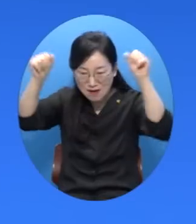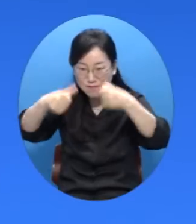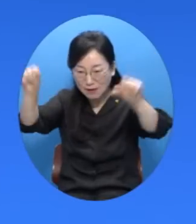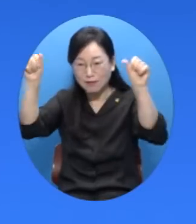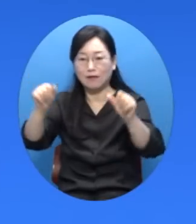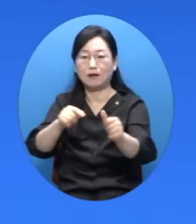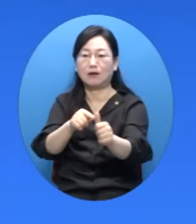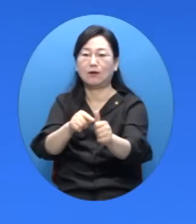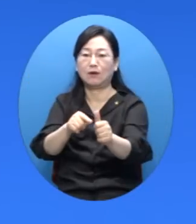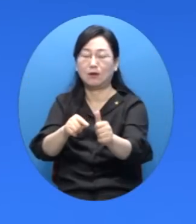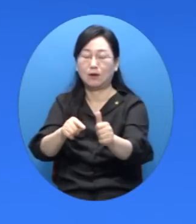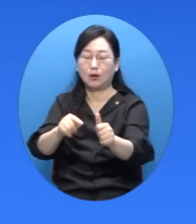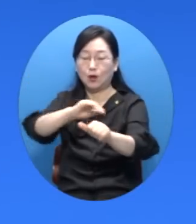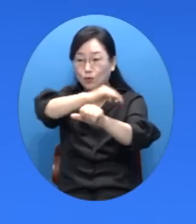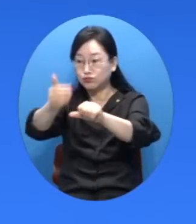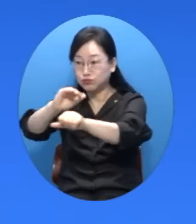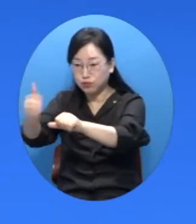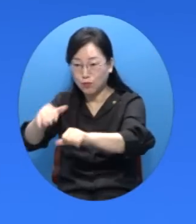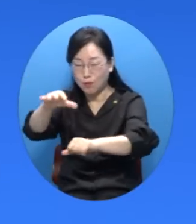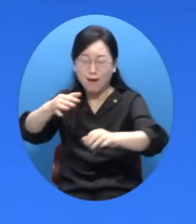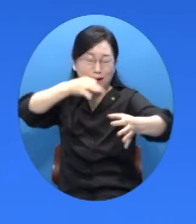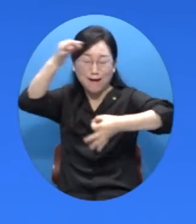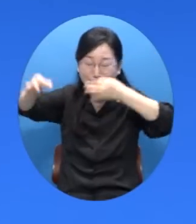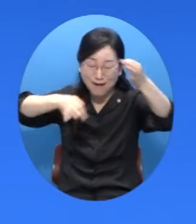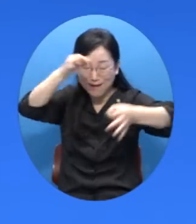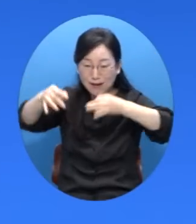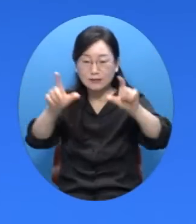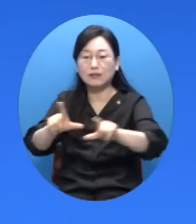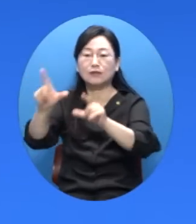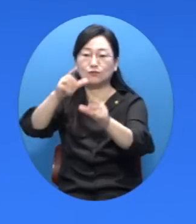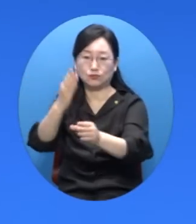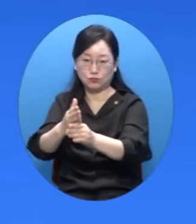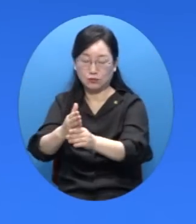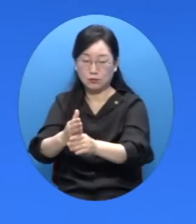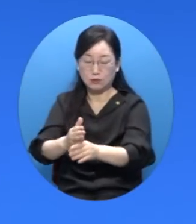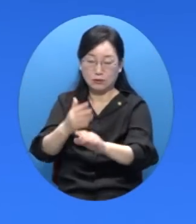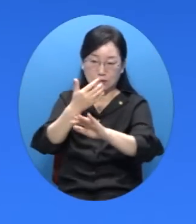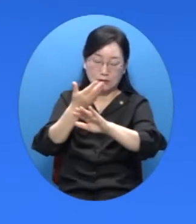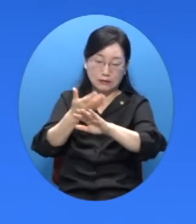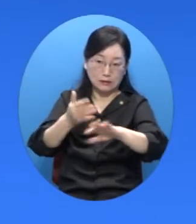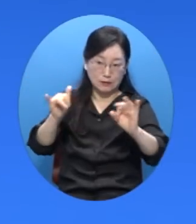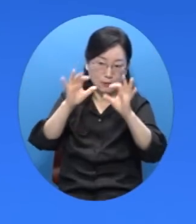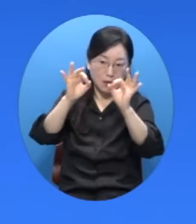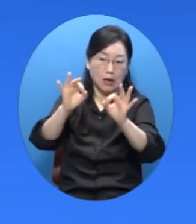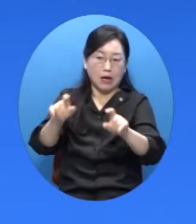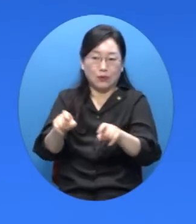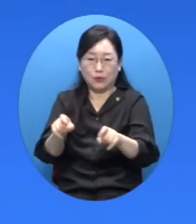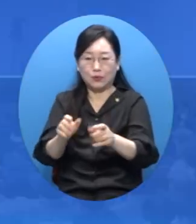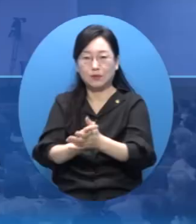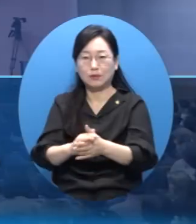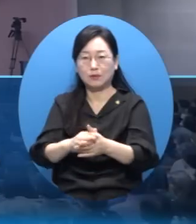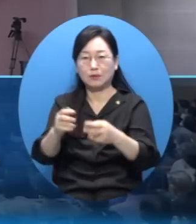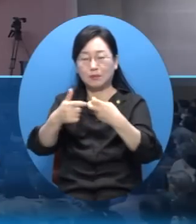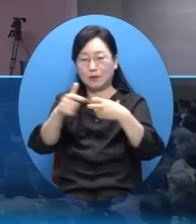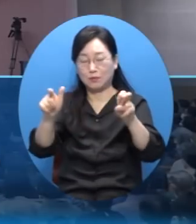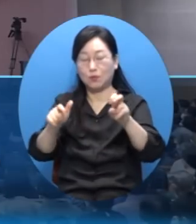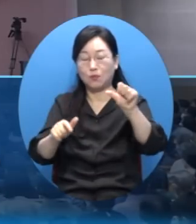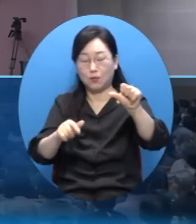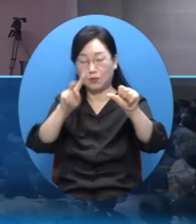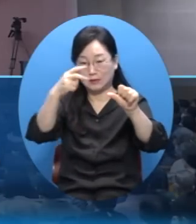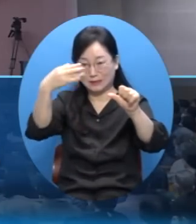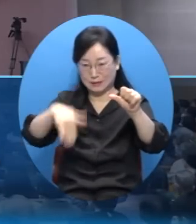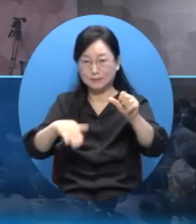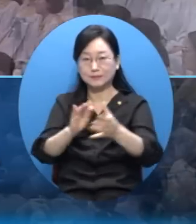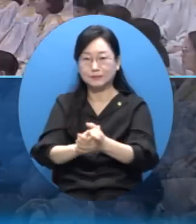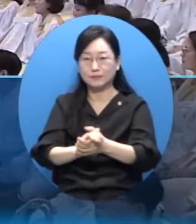그가 무덤 사이에서 소리를 지르며 살고 있어서 다들 두려워 떨었습니다. 마가복음 5장 2절로 4절을